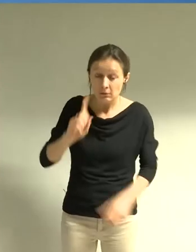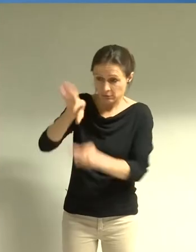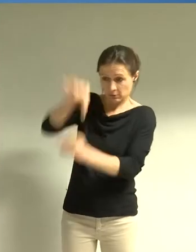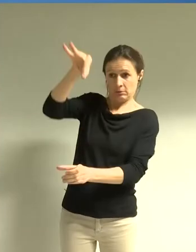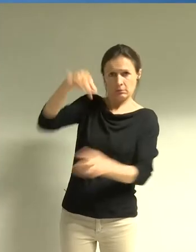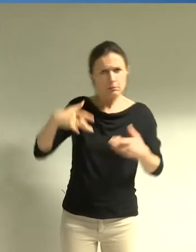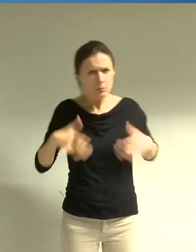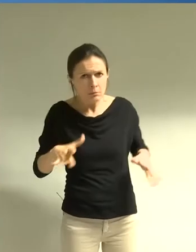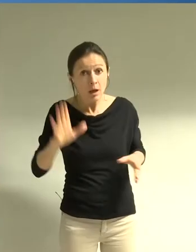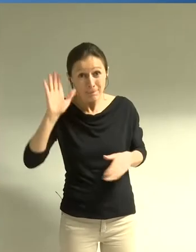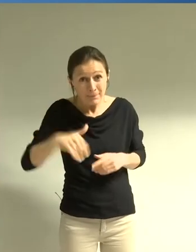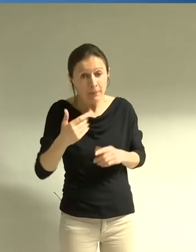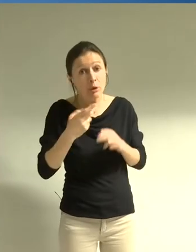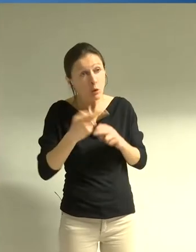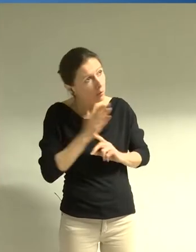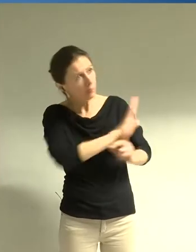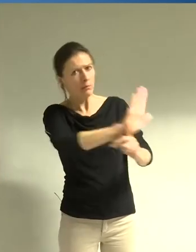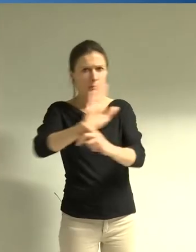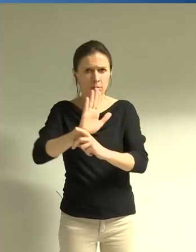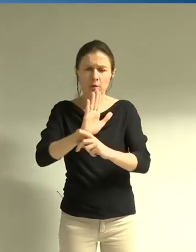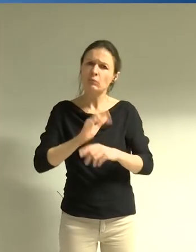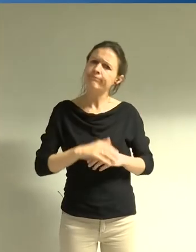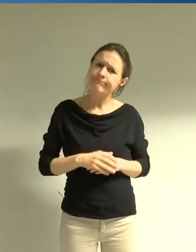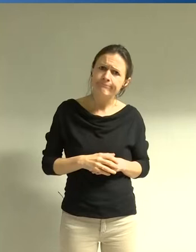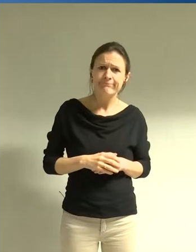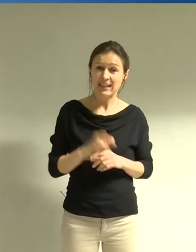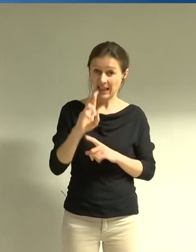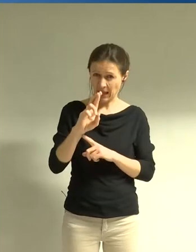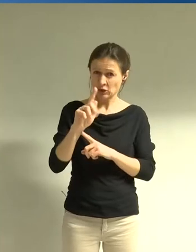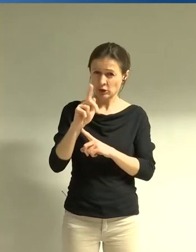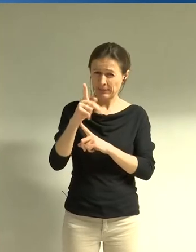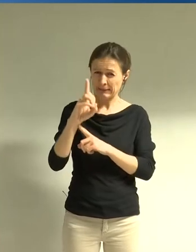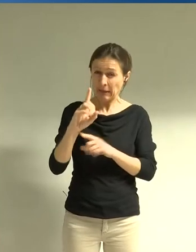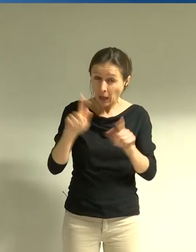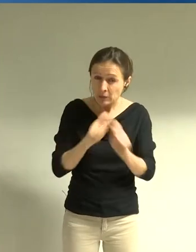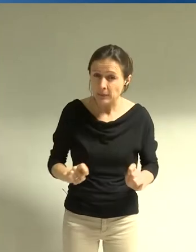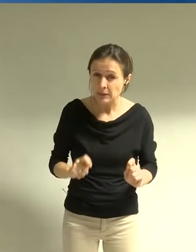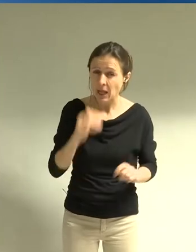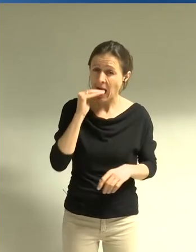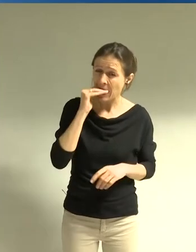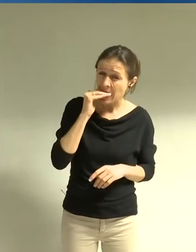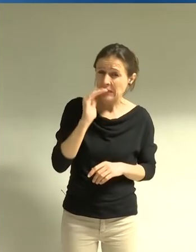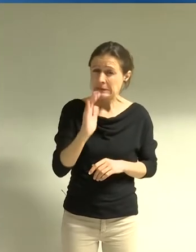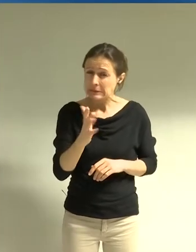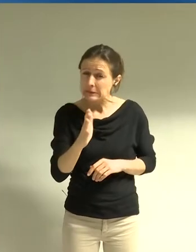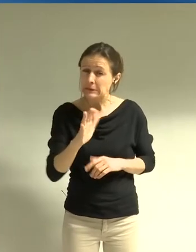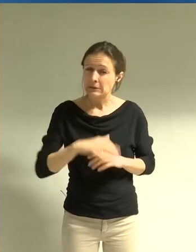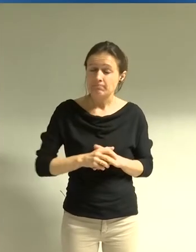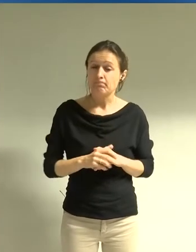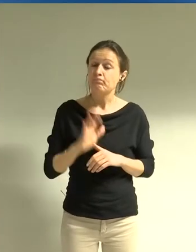cci c'est quand même un peu léger en termes de hergé donc ça c'était les deux points sur les